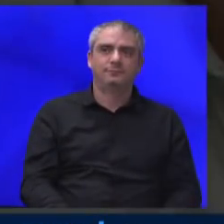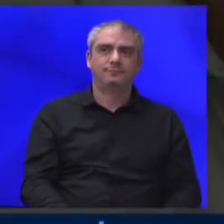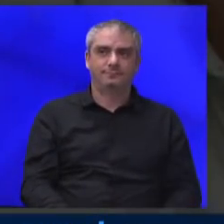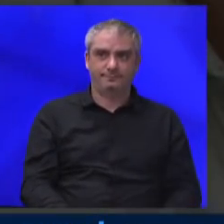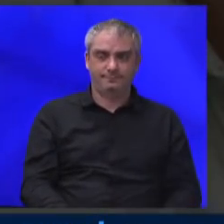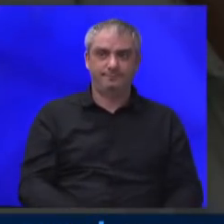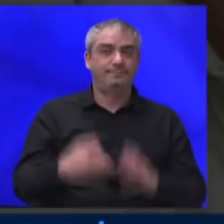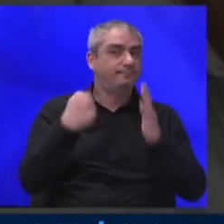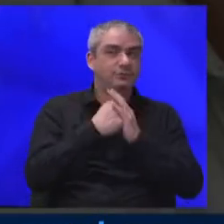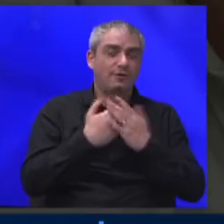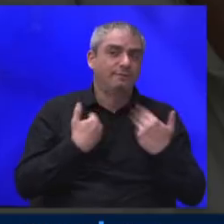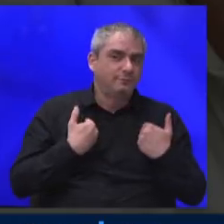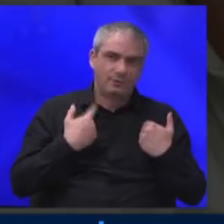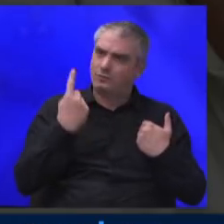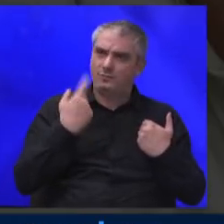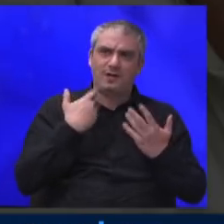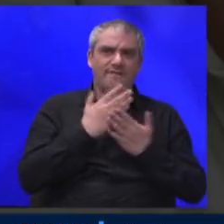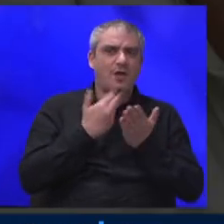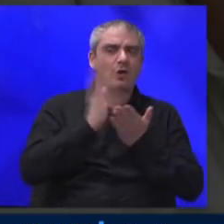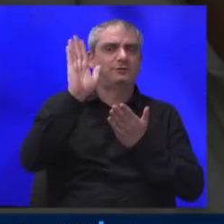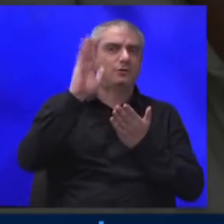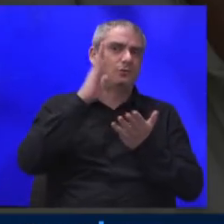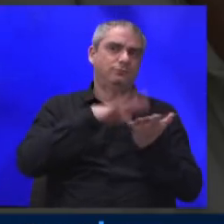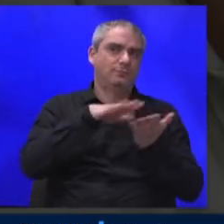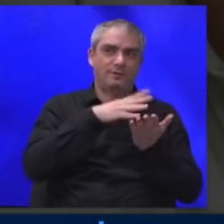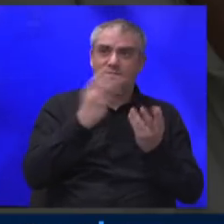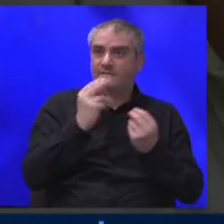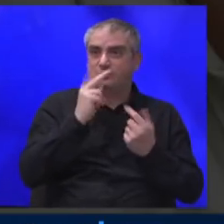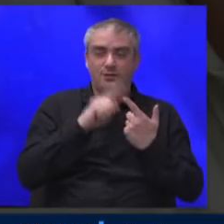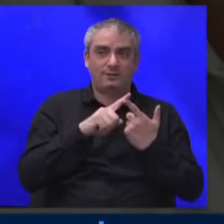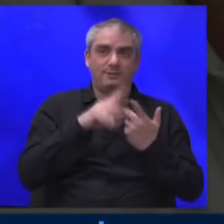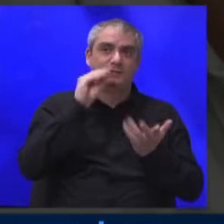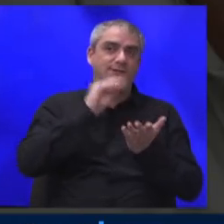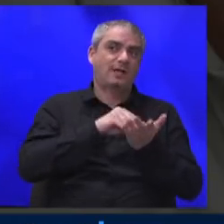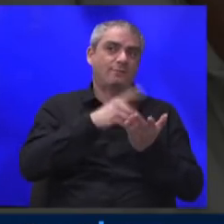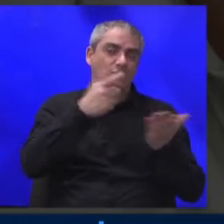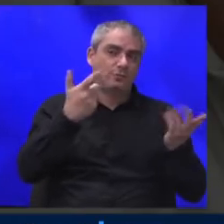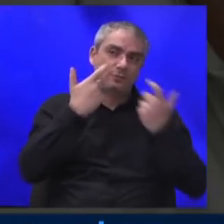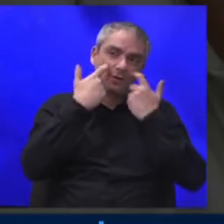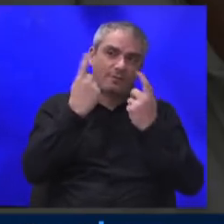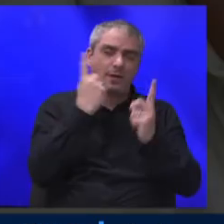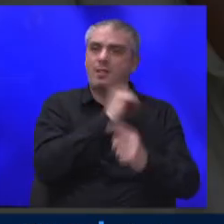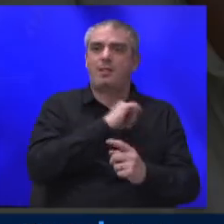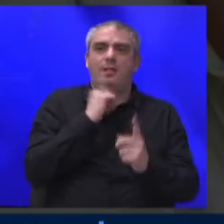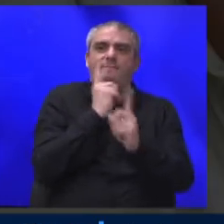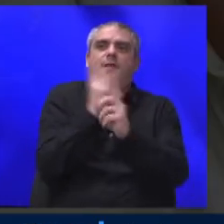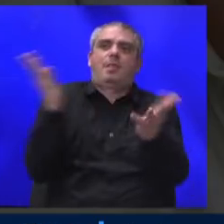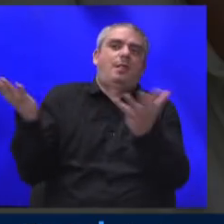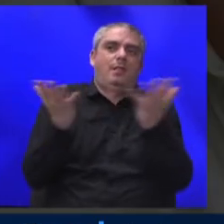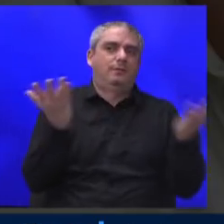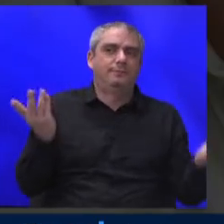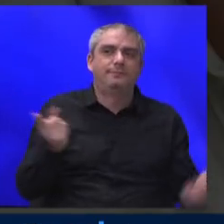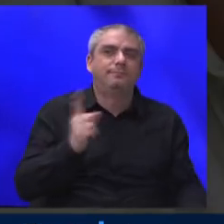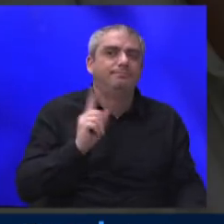בקצה אנחנו, אחד, הוצאנו אותם מחוץ למערכת, והדבר השני זה ששמנו את גורמי האכיפה לבד מולם.